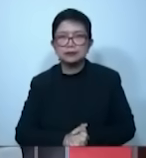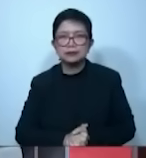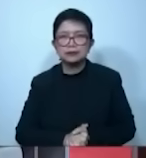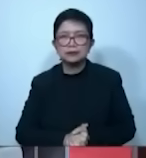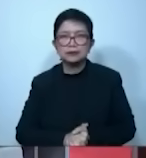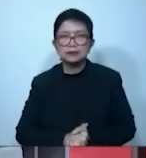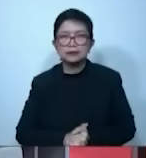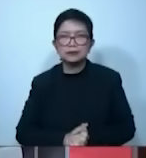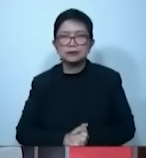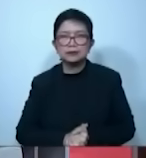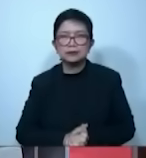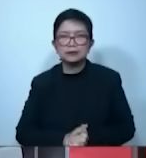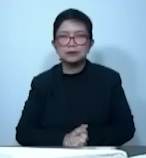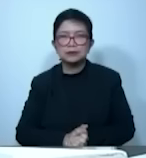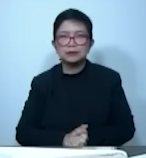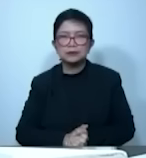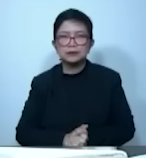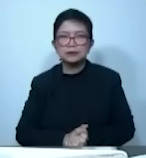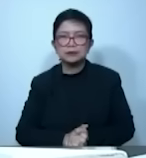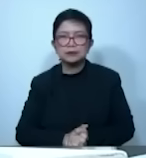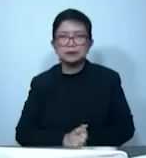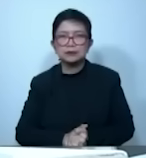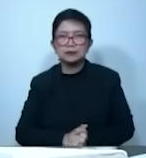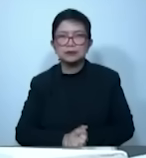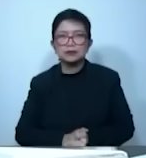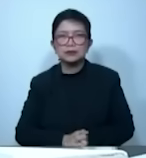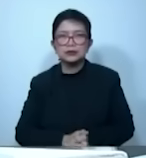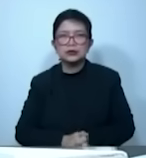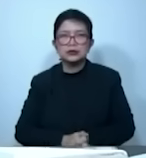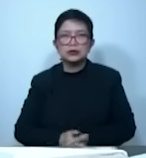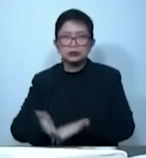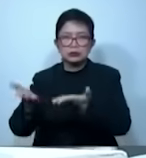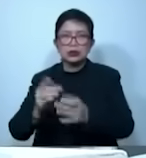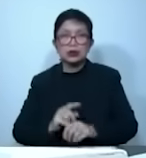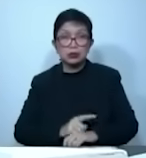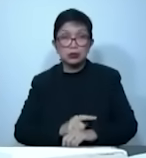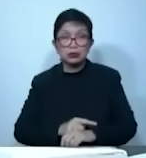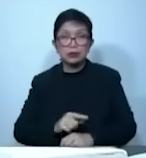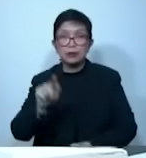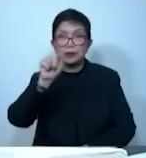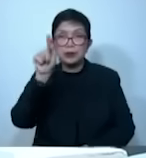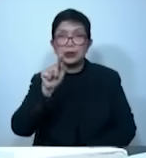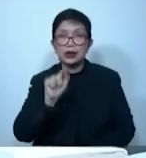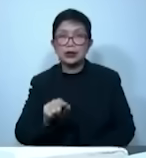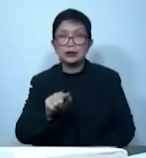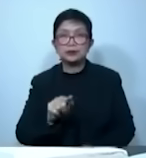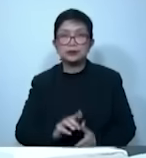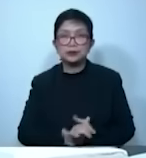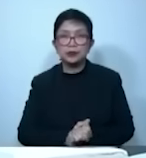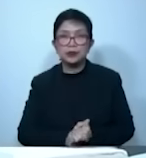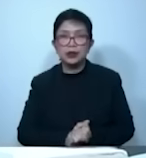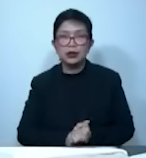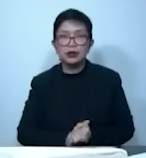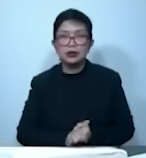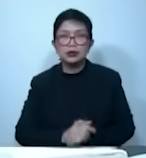kasih I dan selanjutnya kami akan beri kesempatan bertanya yang tentunya akan